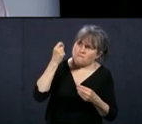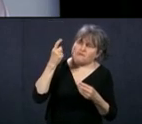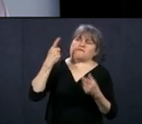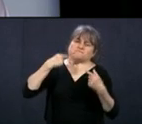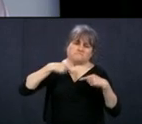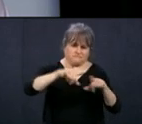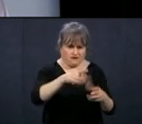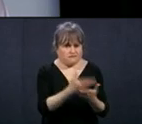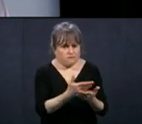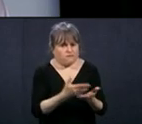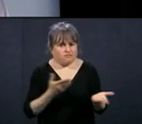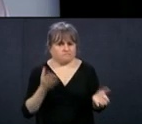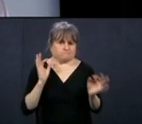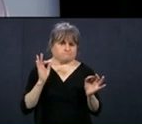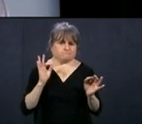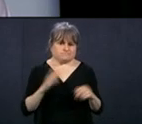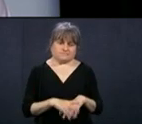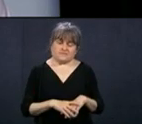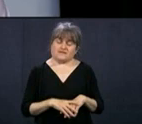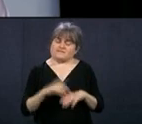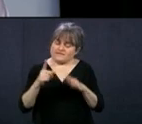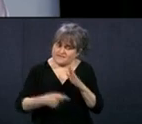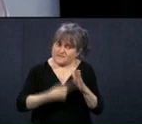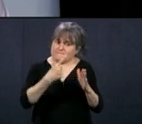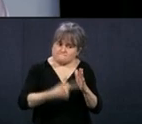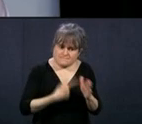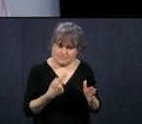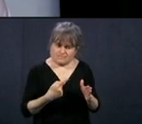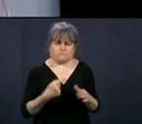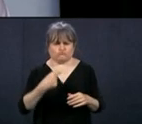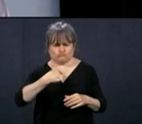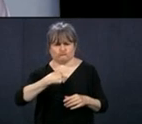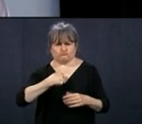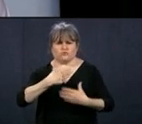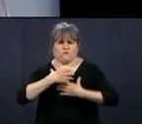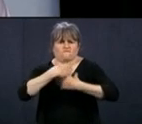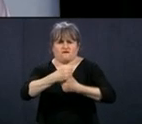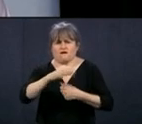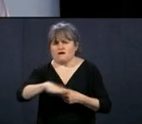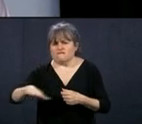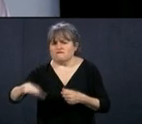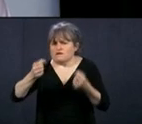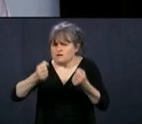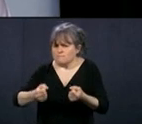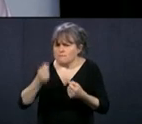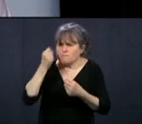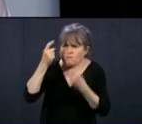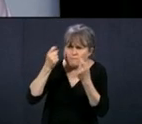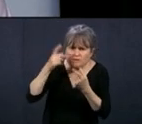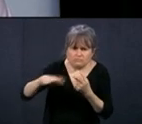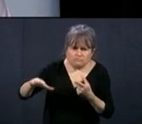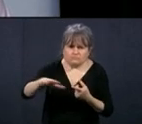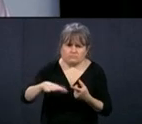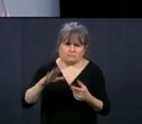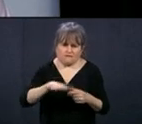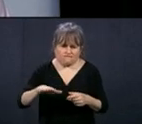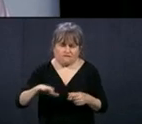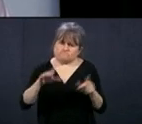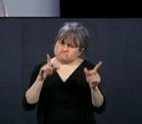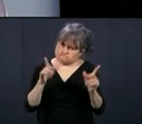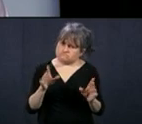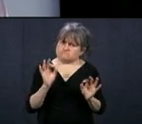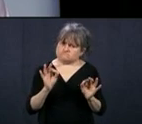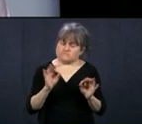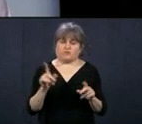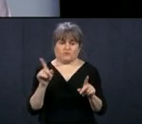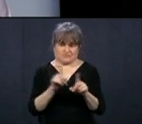tout-petits. Mais en leur expliquant, en leur répétant, je suis bien confiante que nos enfants vont bien comprendre les consignes et les appliquer,